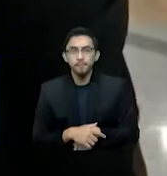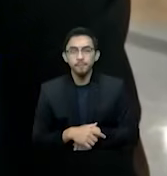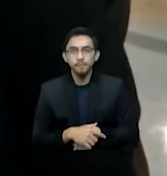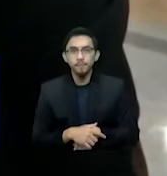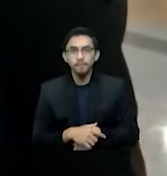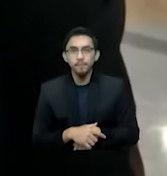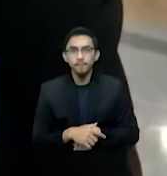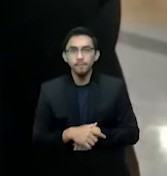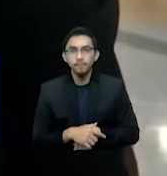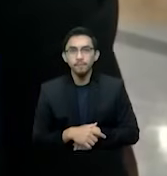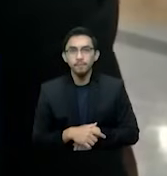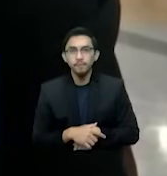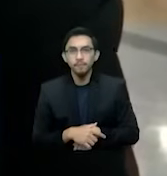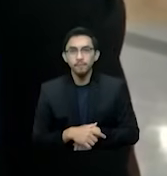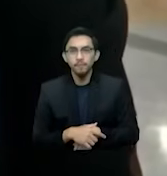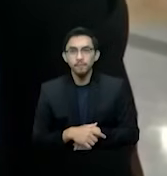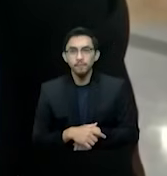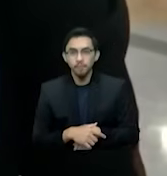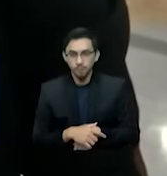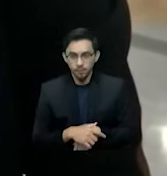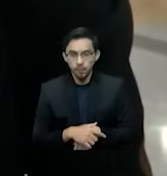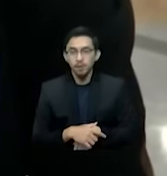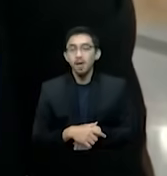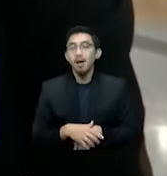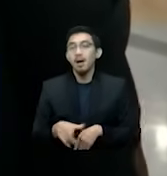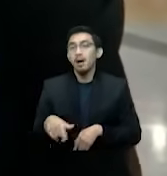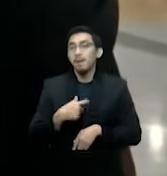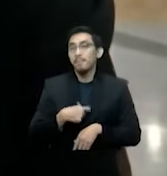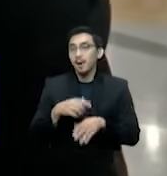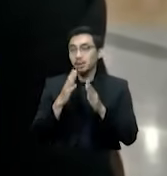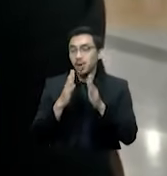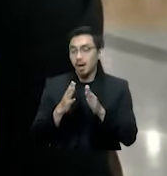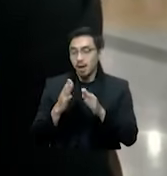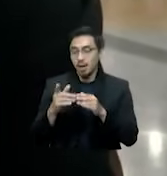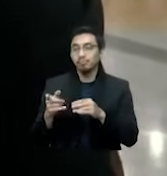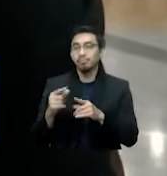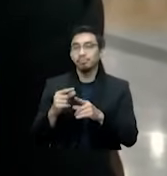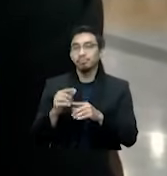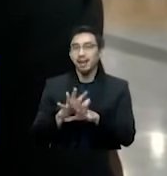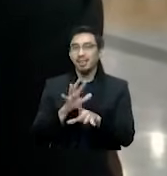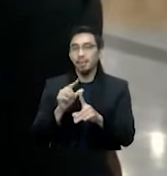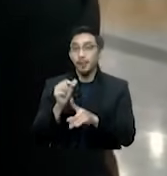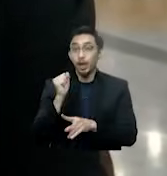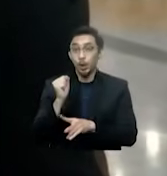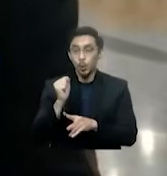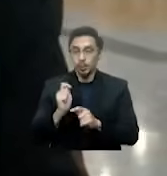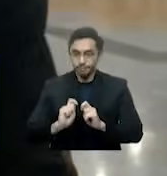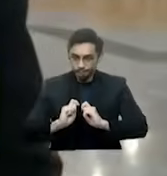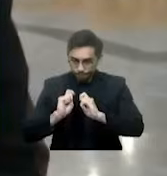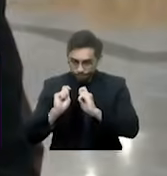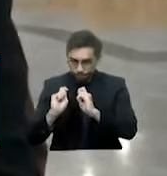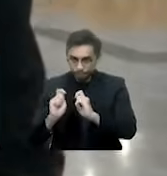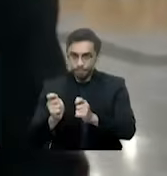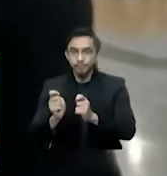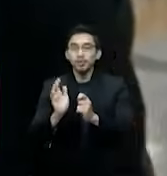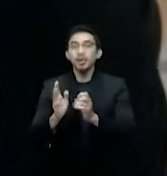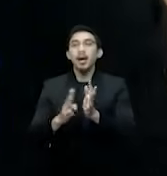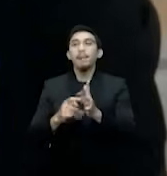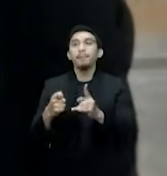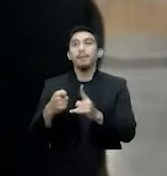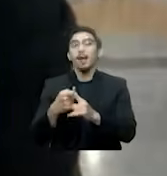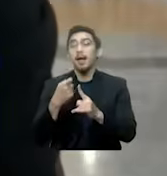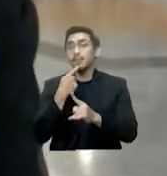Kita sebagai kuasa hukum dari Partai Perindo mengajukan PHPU ke Mahkamah Konstitusi terkait dengan